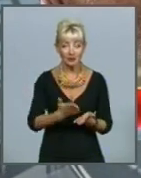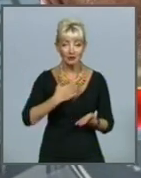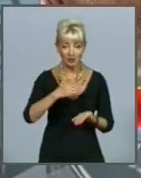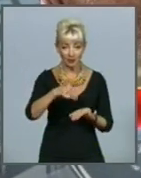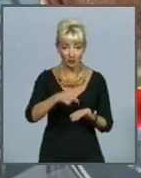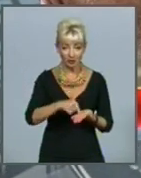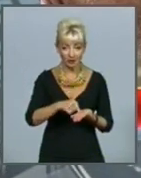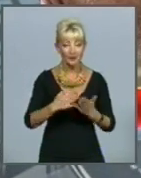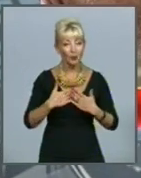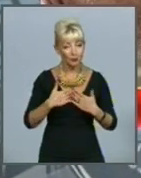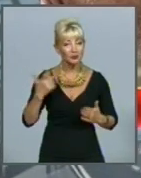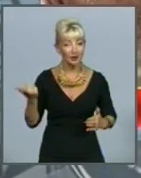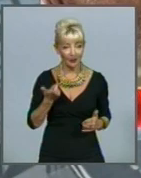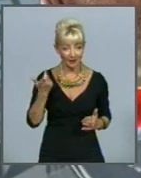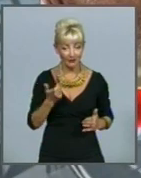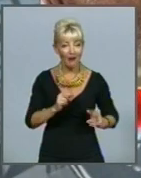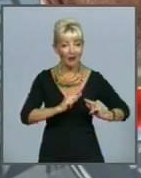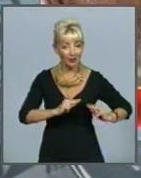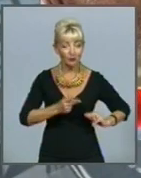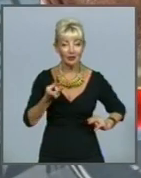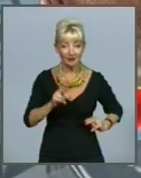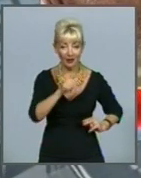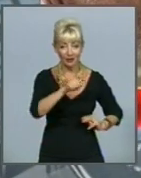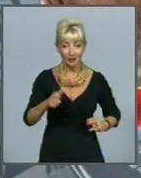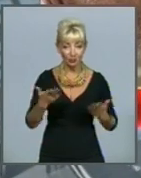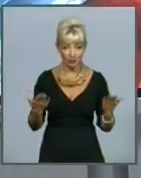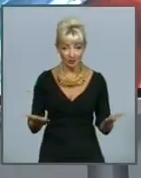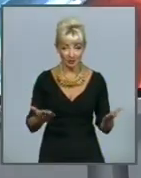Харьков – работать для людей. Хэштег.